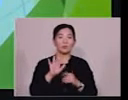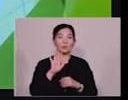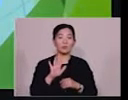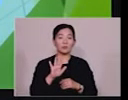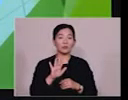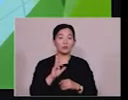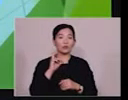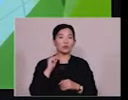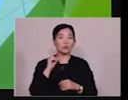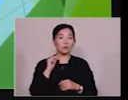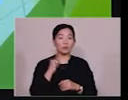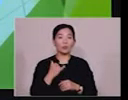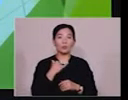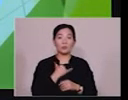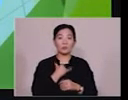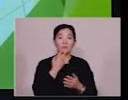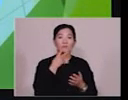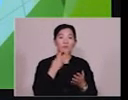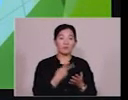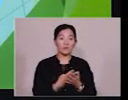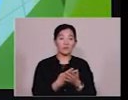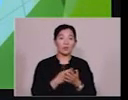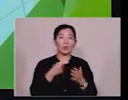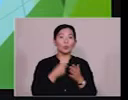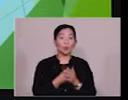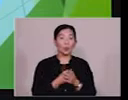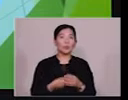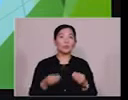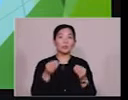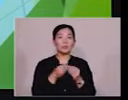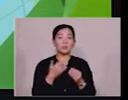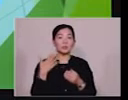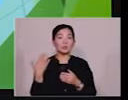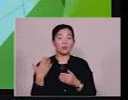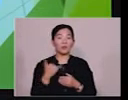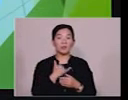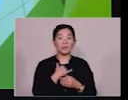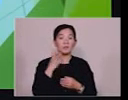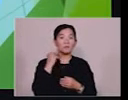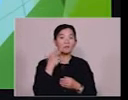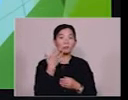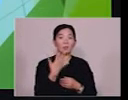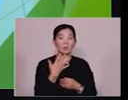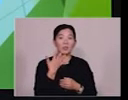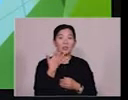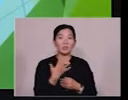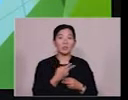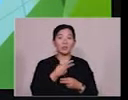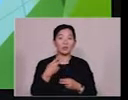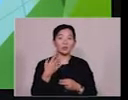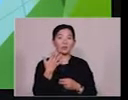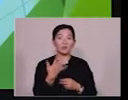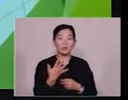565. Число у нас, как вы видите, округляем до десятков. Справа у нас цифра 5. 5 у нас равна